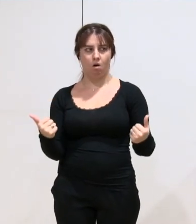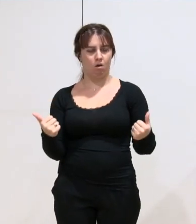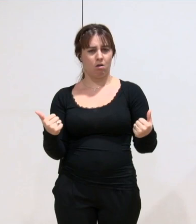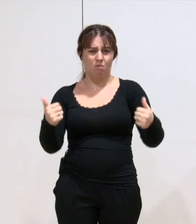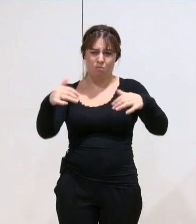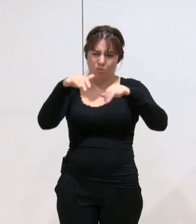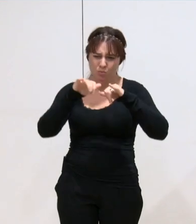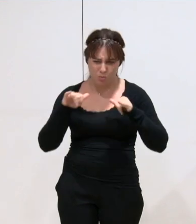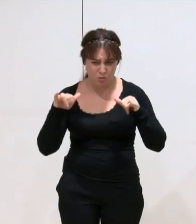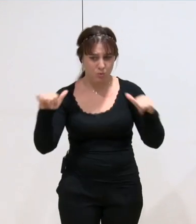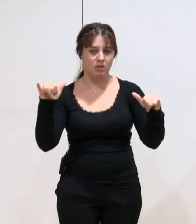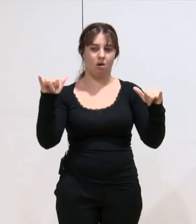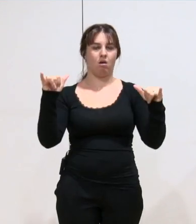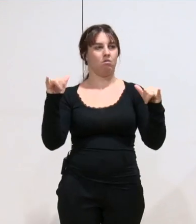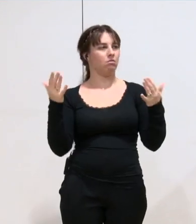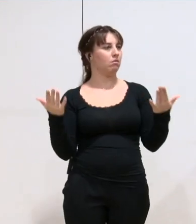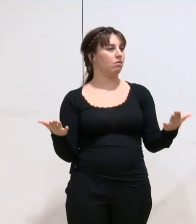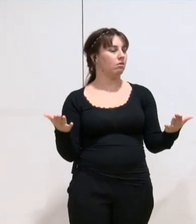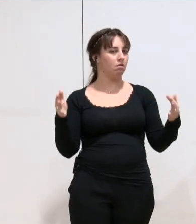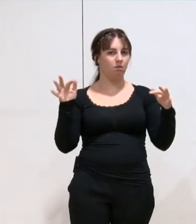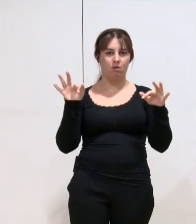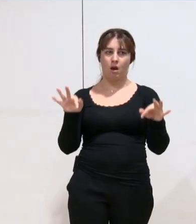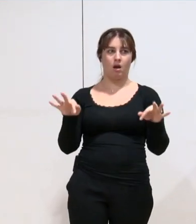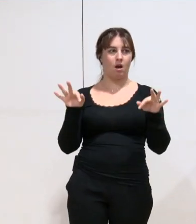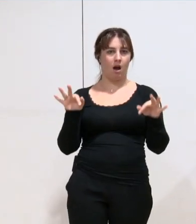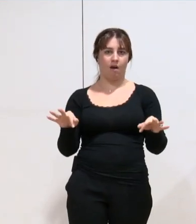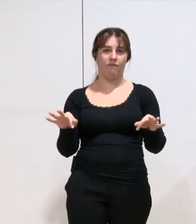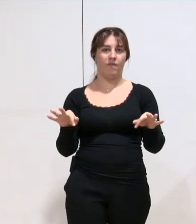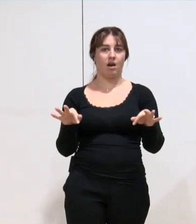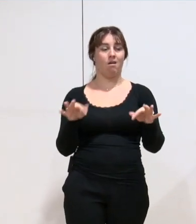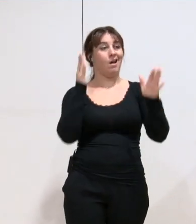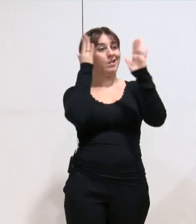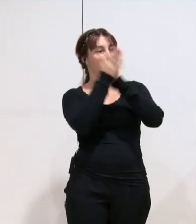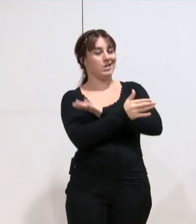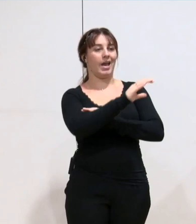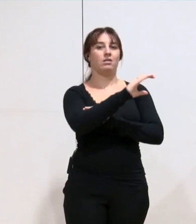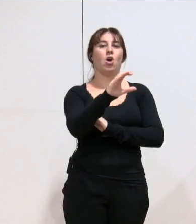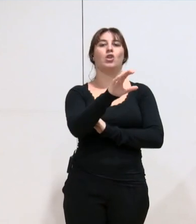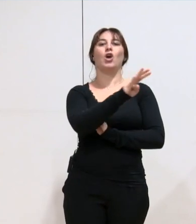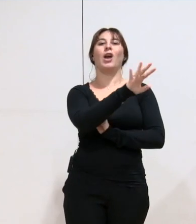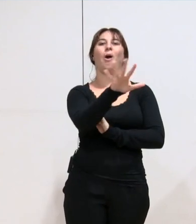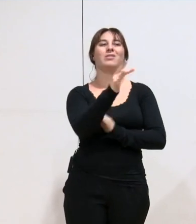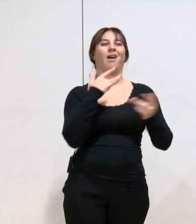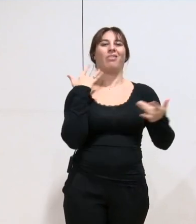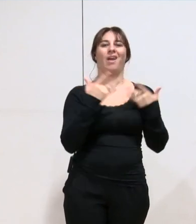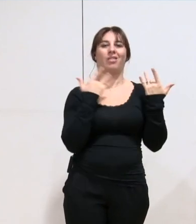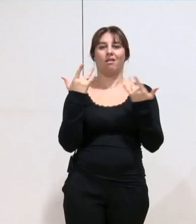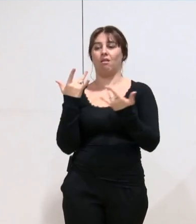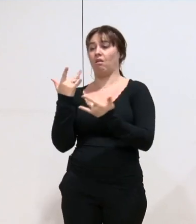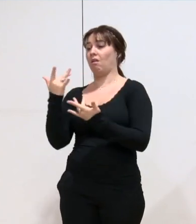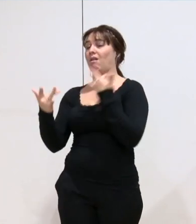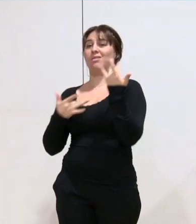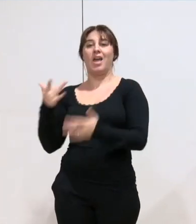une divergence profonde sur cette question de la reprise en gestion directe du 145 et du théâtre de